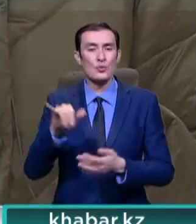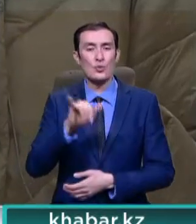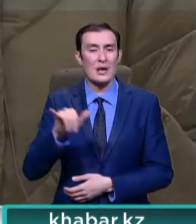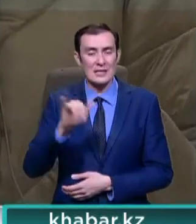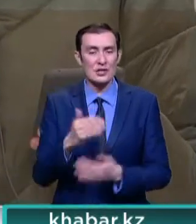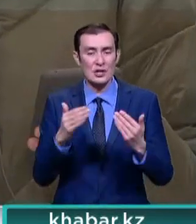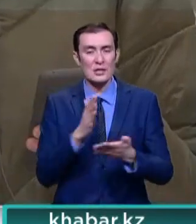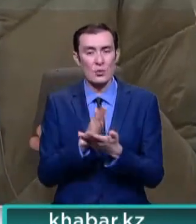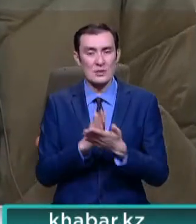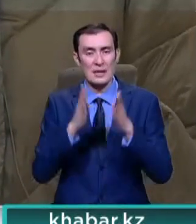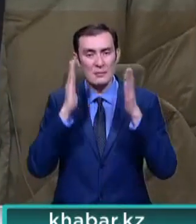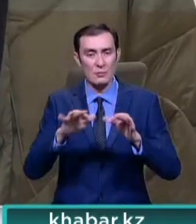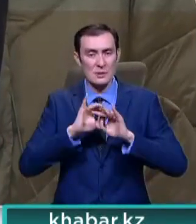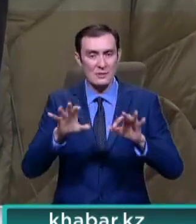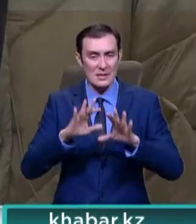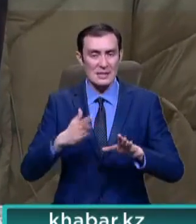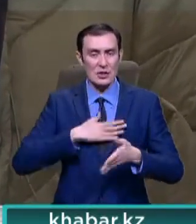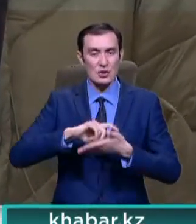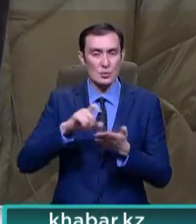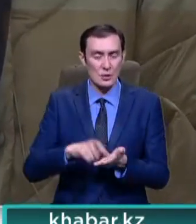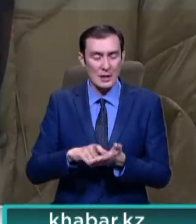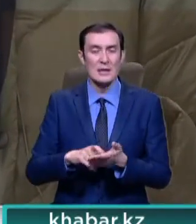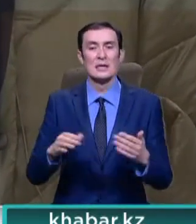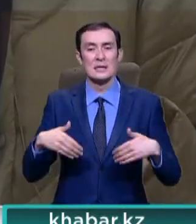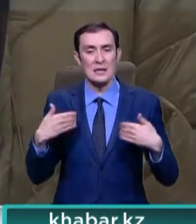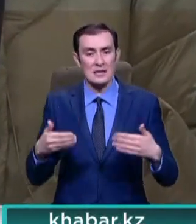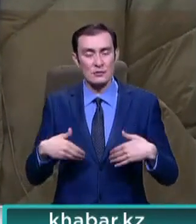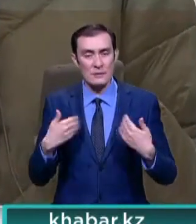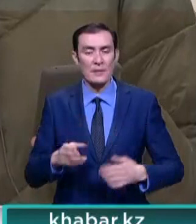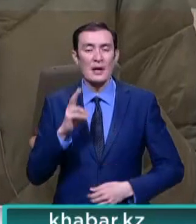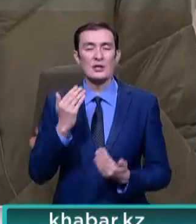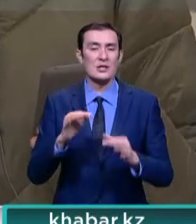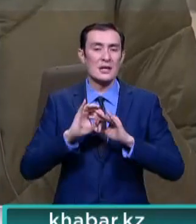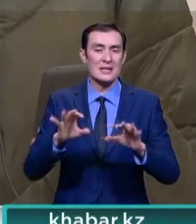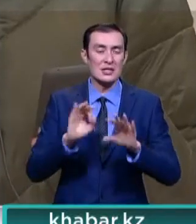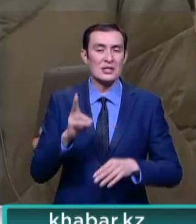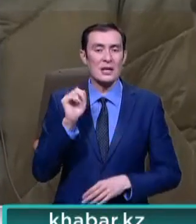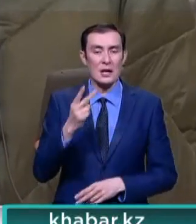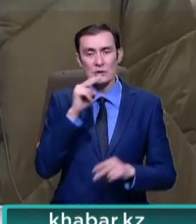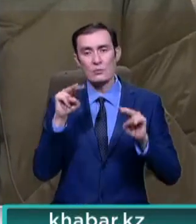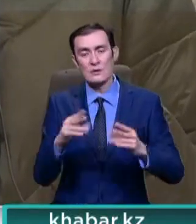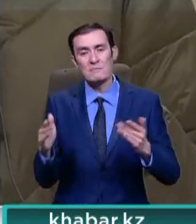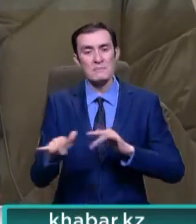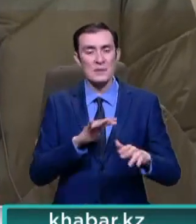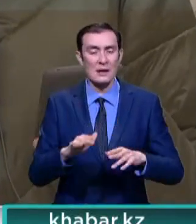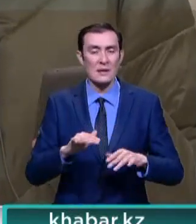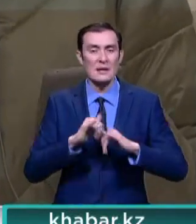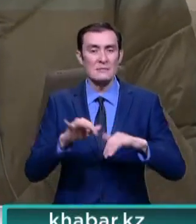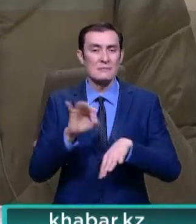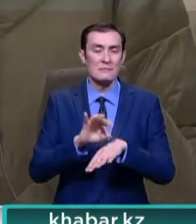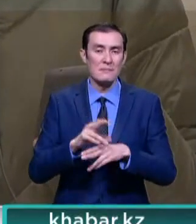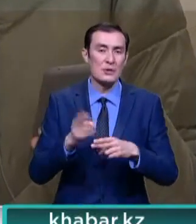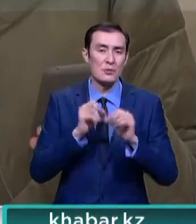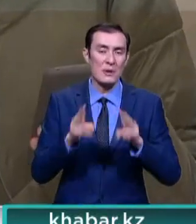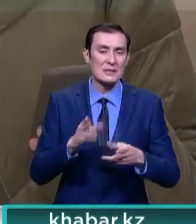Базарбаева сейчас находится на прямой связи со студией. Бутагоз, здравствуйте. Расскажите, как соблюдаются меры эпидемиологической